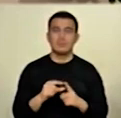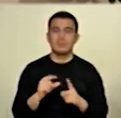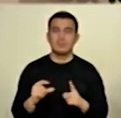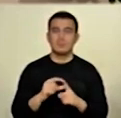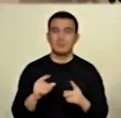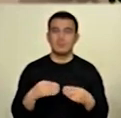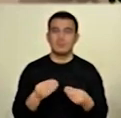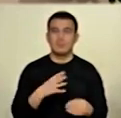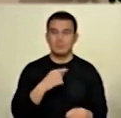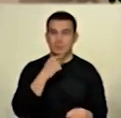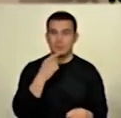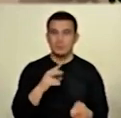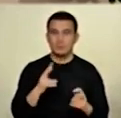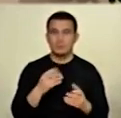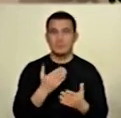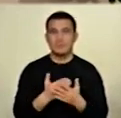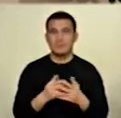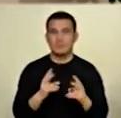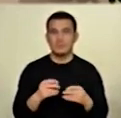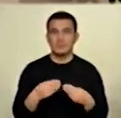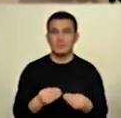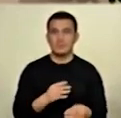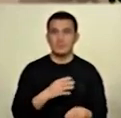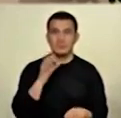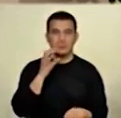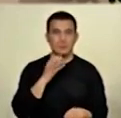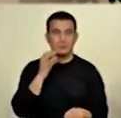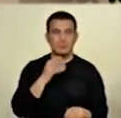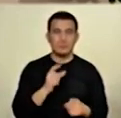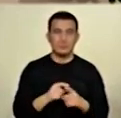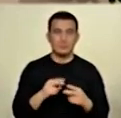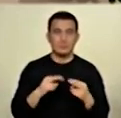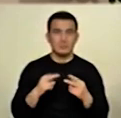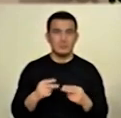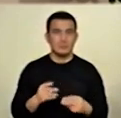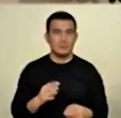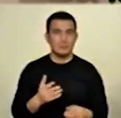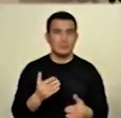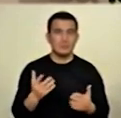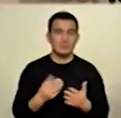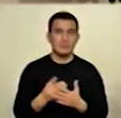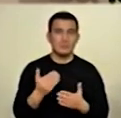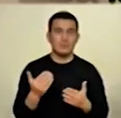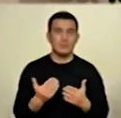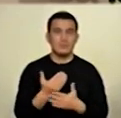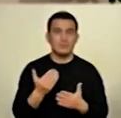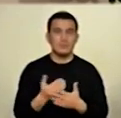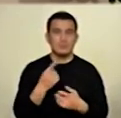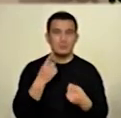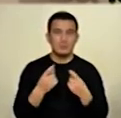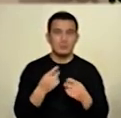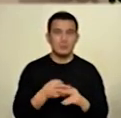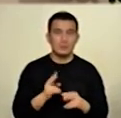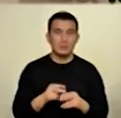ruscha berilgan misol tariqasida berilgan ma'lumot. Endi buni o'zbekchasiga tarjima qilib yoki o'zimizning yangi ma'lumotimizni bunga qo'shish imkoniyatiga